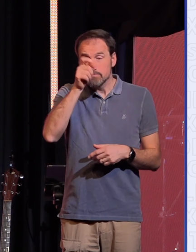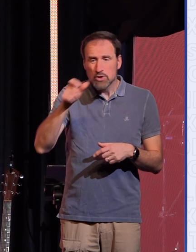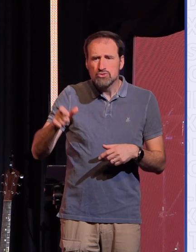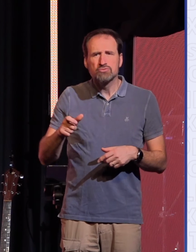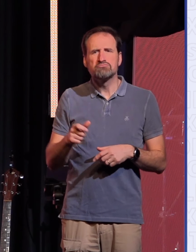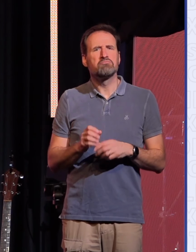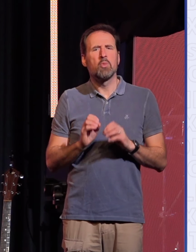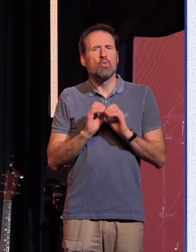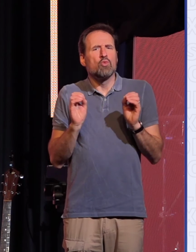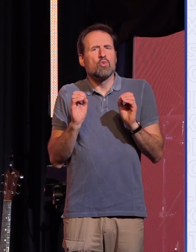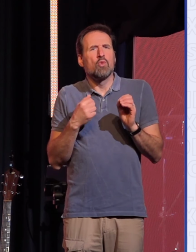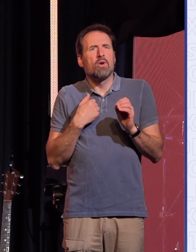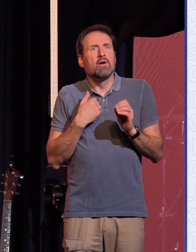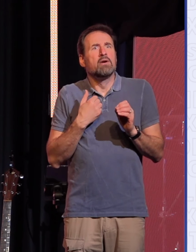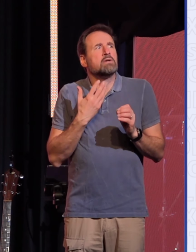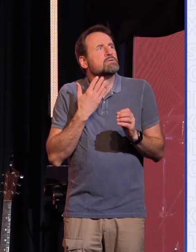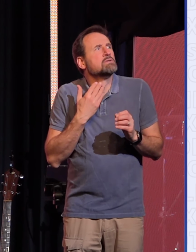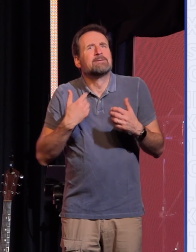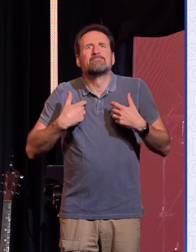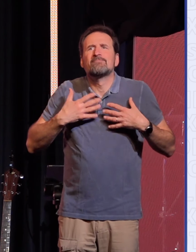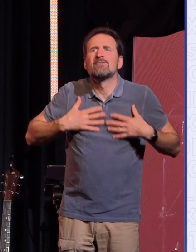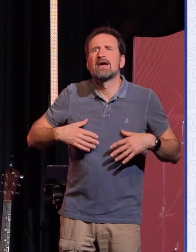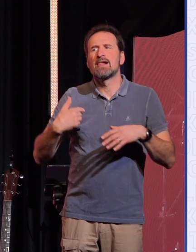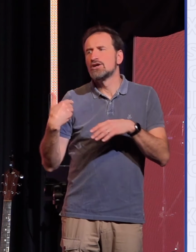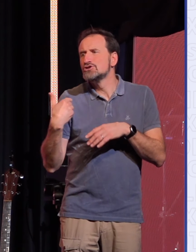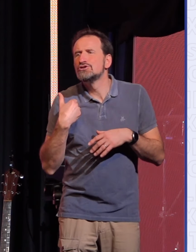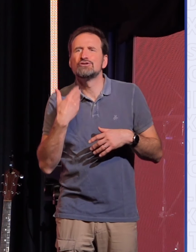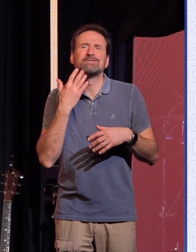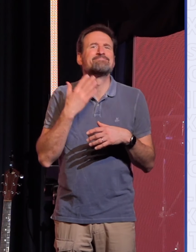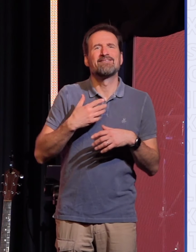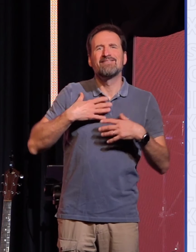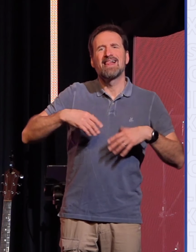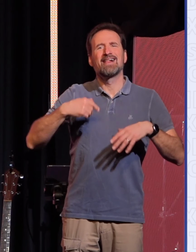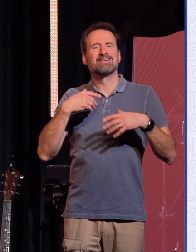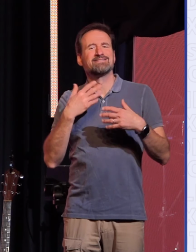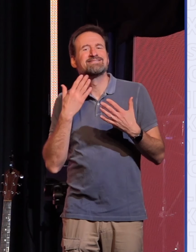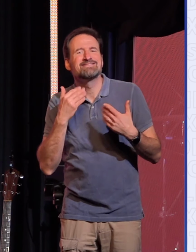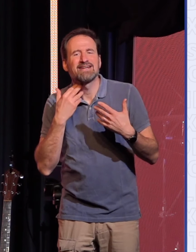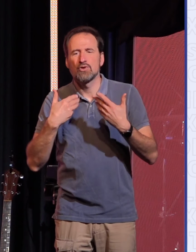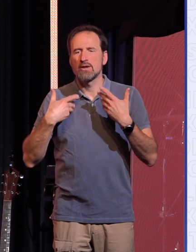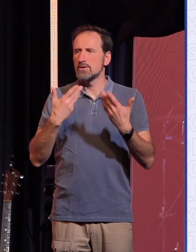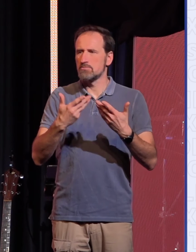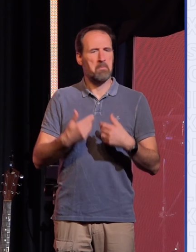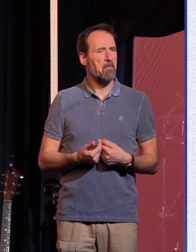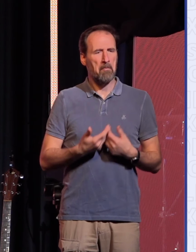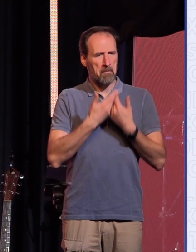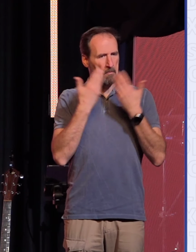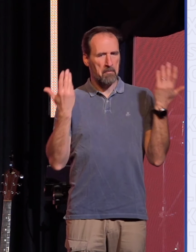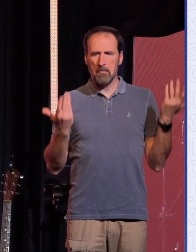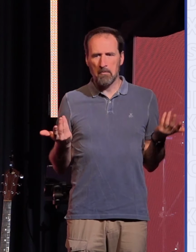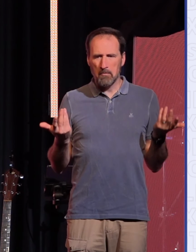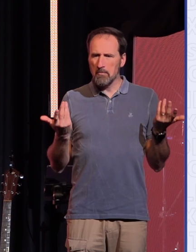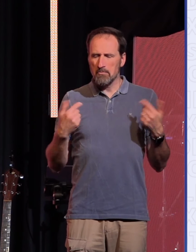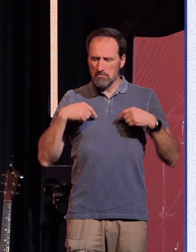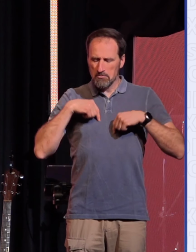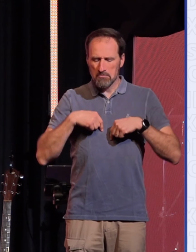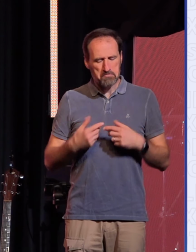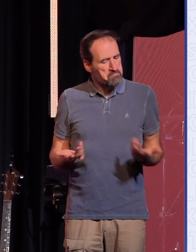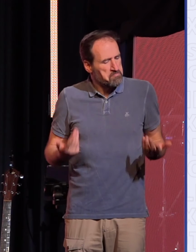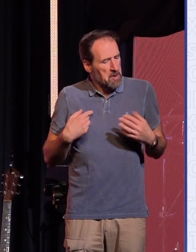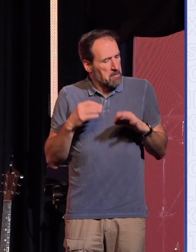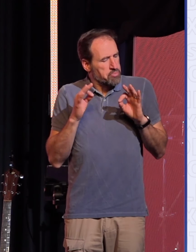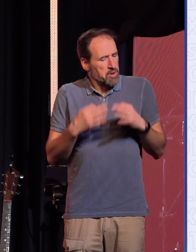auszuleben. Die sich bewusst entschieden haben, hey, ich will mein Leben ohne einen Partner leben,